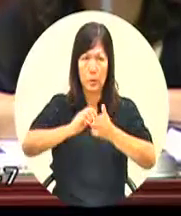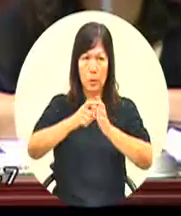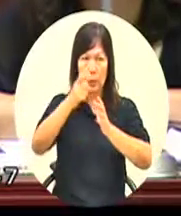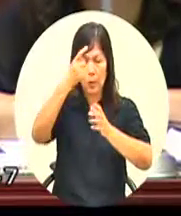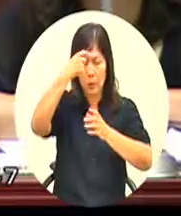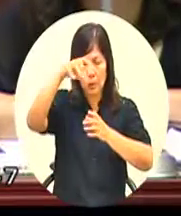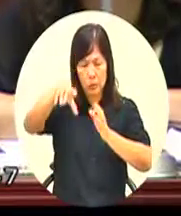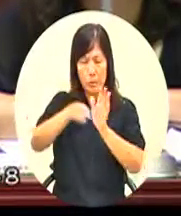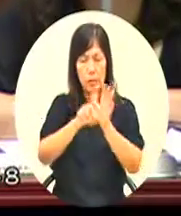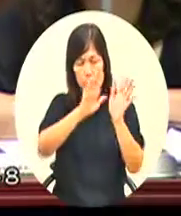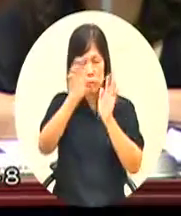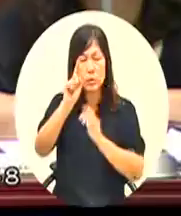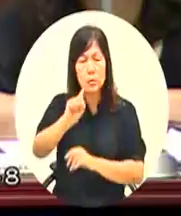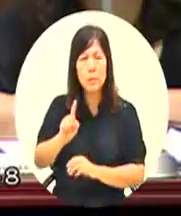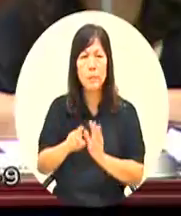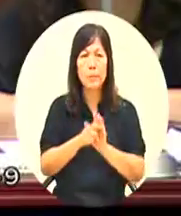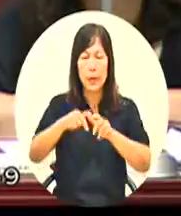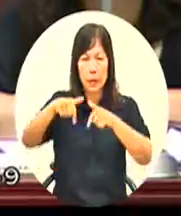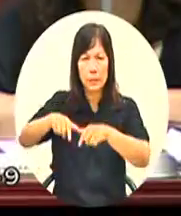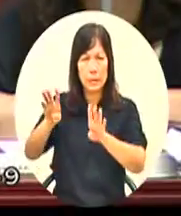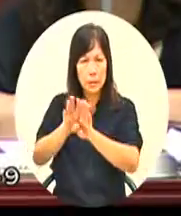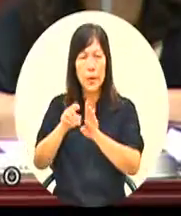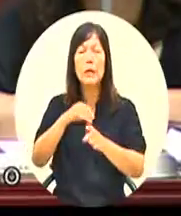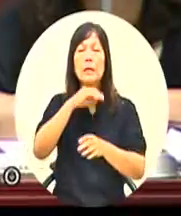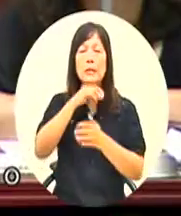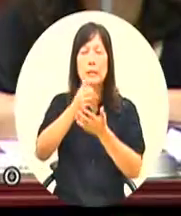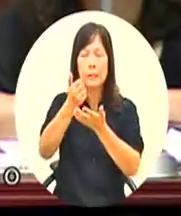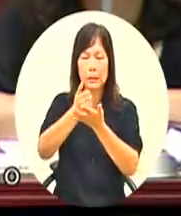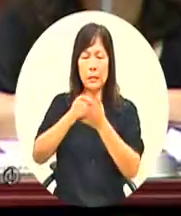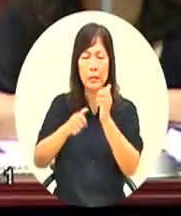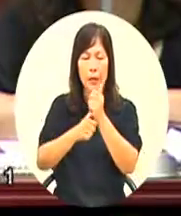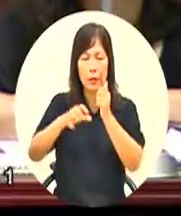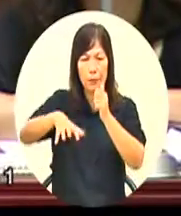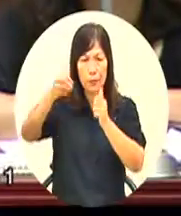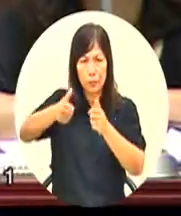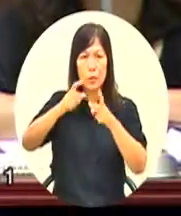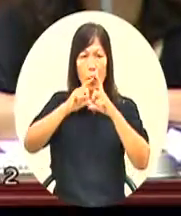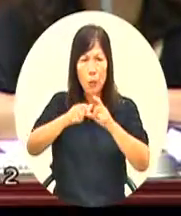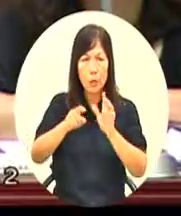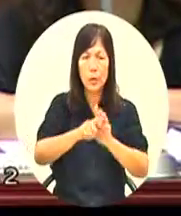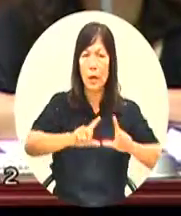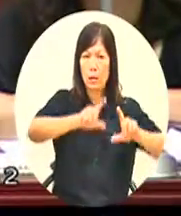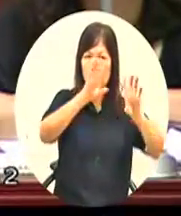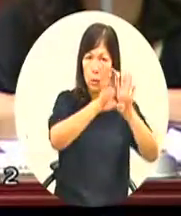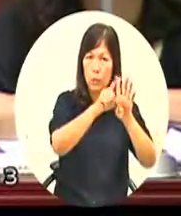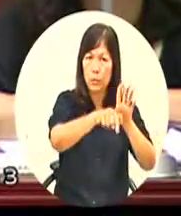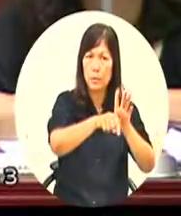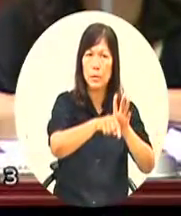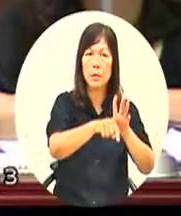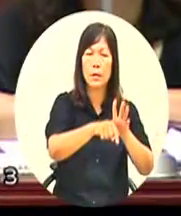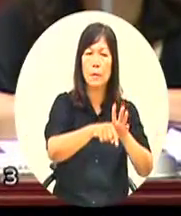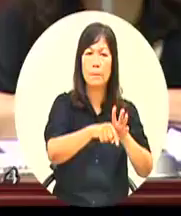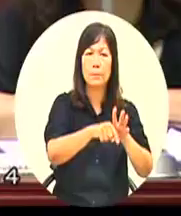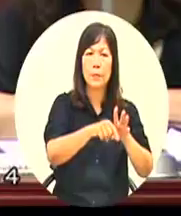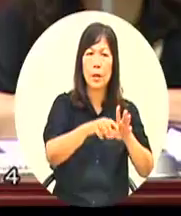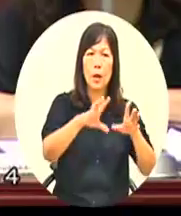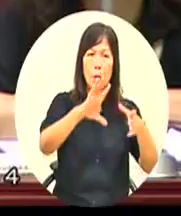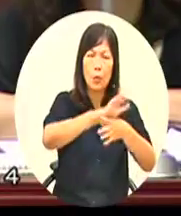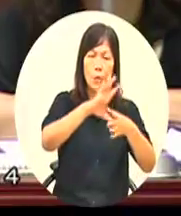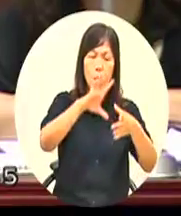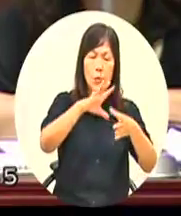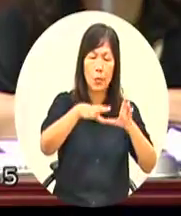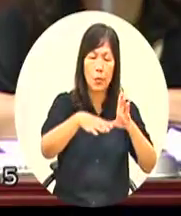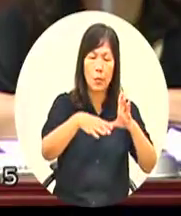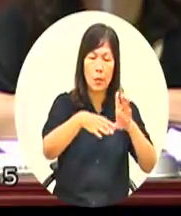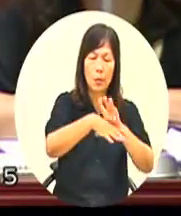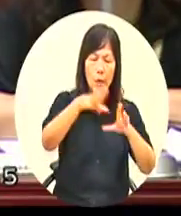那待会西门我请副局长回答。那东门的部分，目前文字局已经核